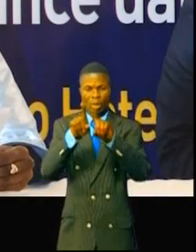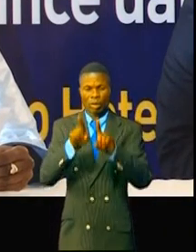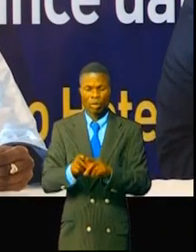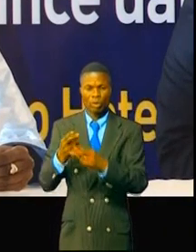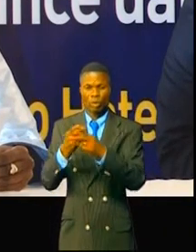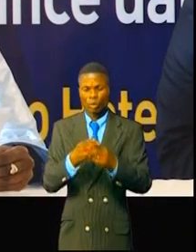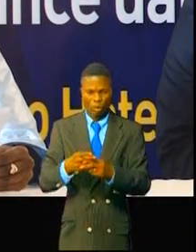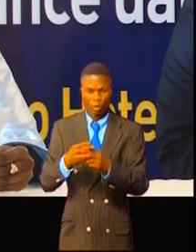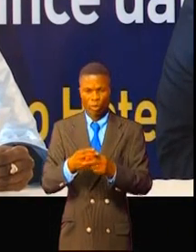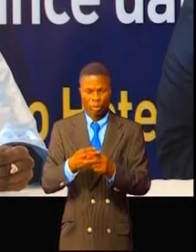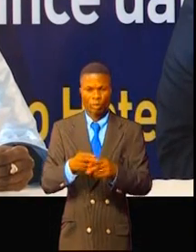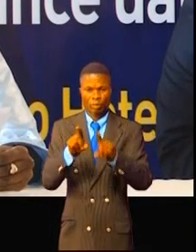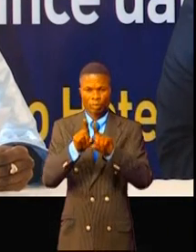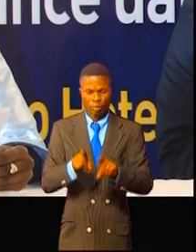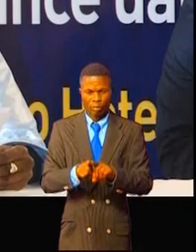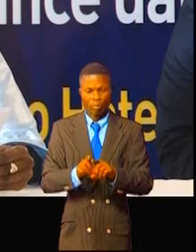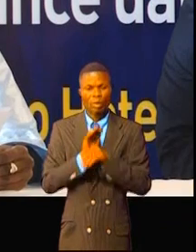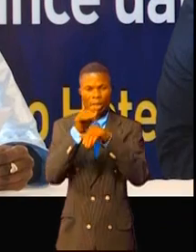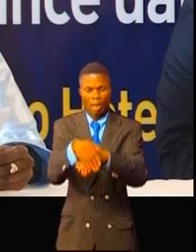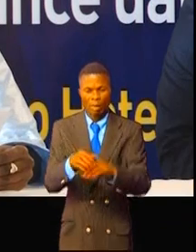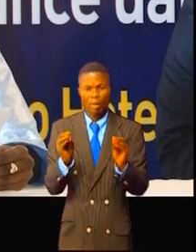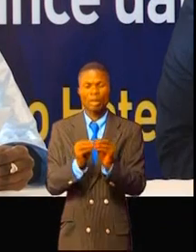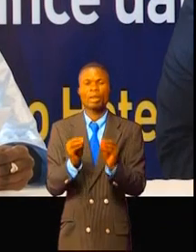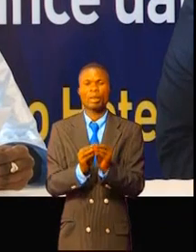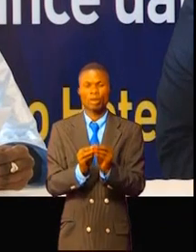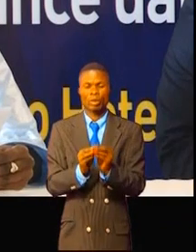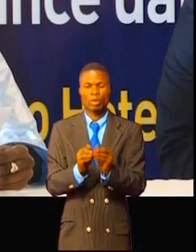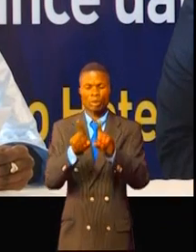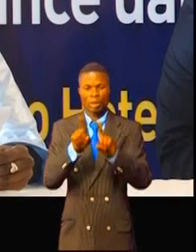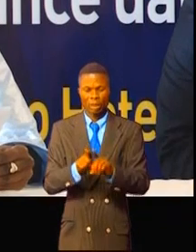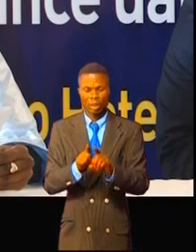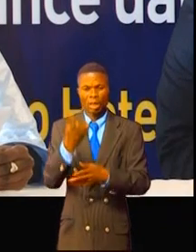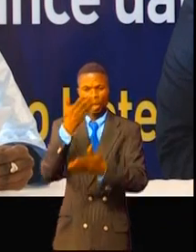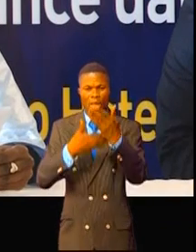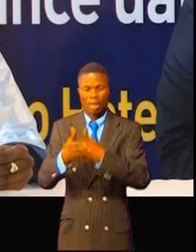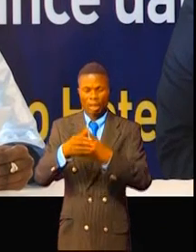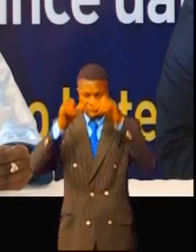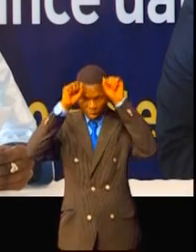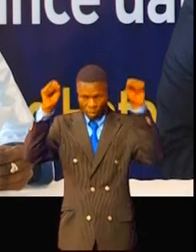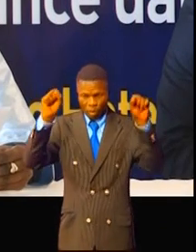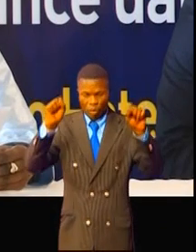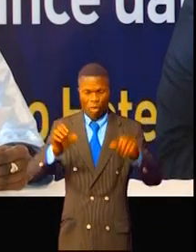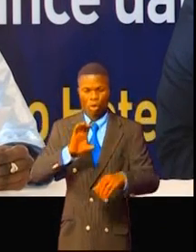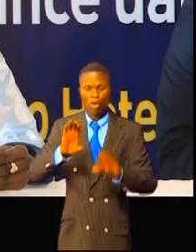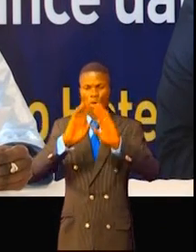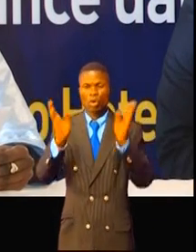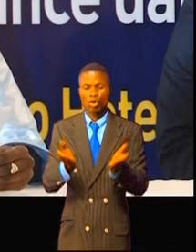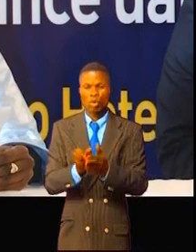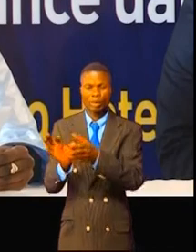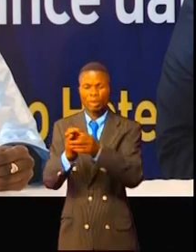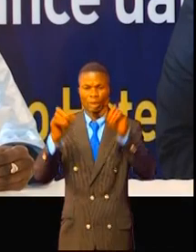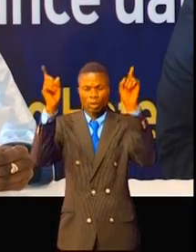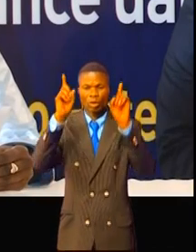a également participé à la réunion et il a représenté le président de la commission de l'union africaine